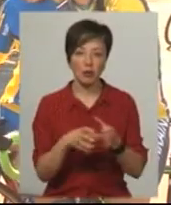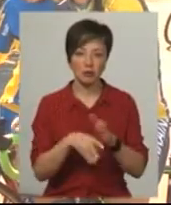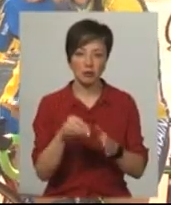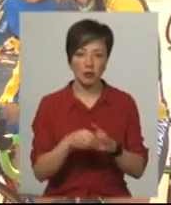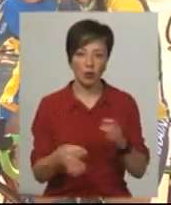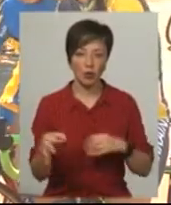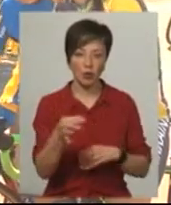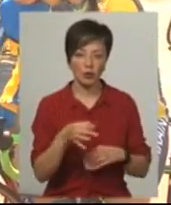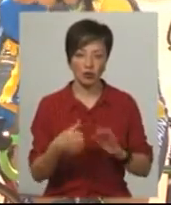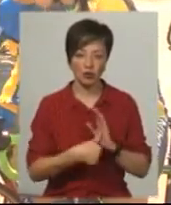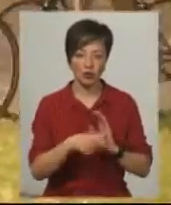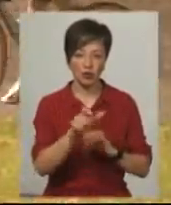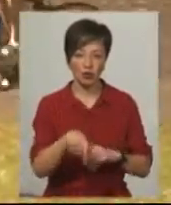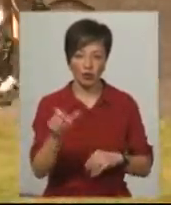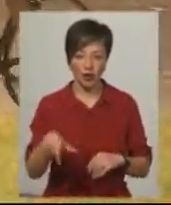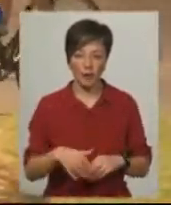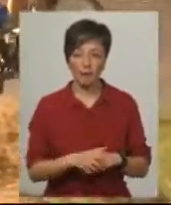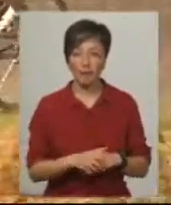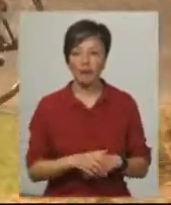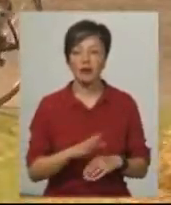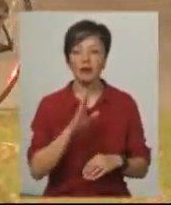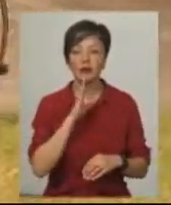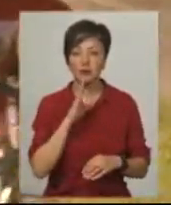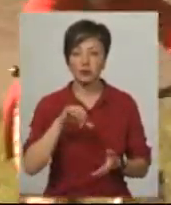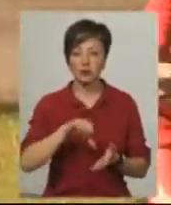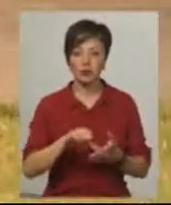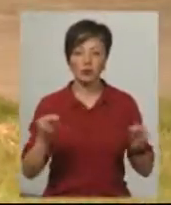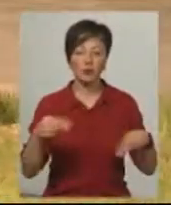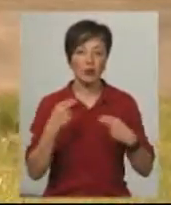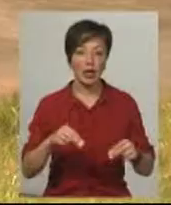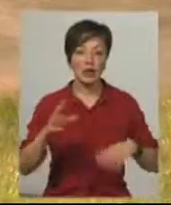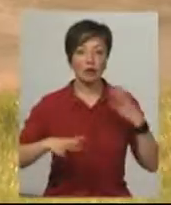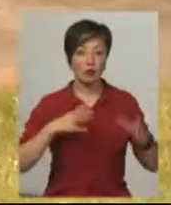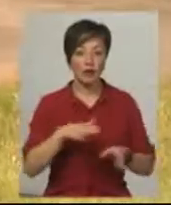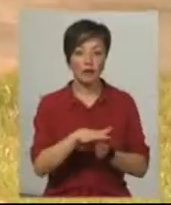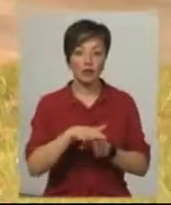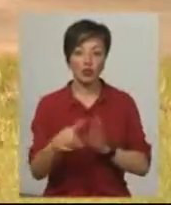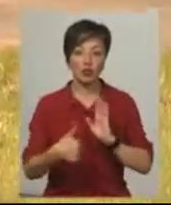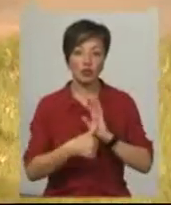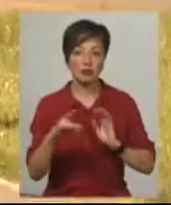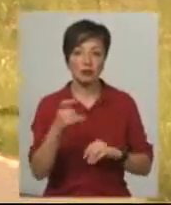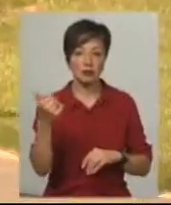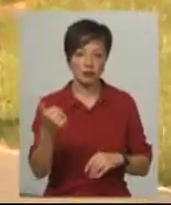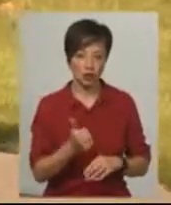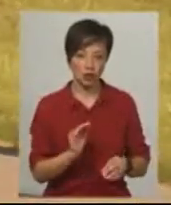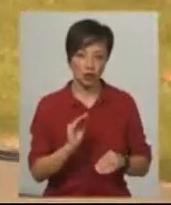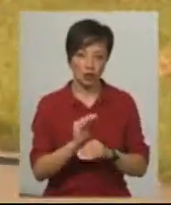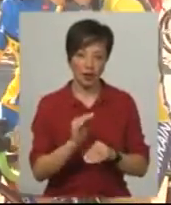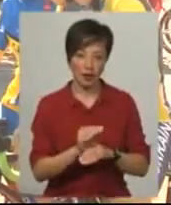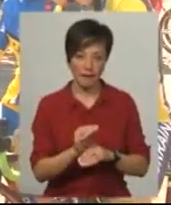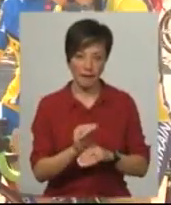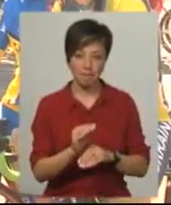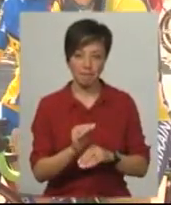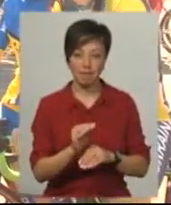області. У спортсменок, котрі беруть участь у чемпіонаті, тренування відбувається 6 разів на тиждень, додає Віктор